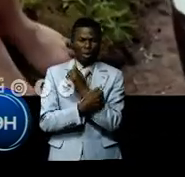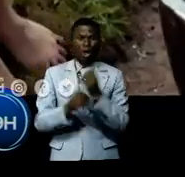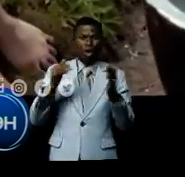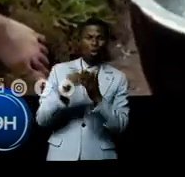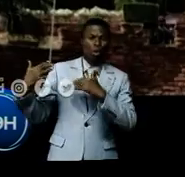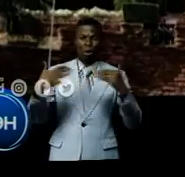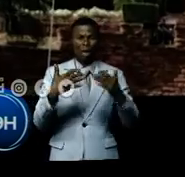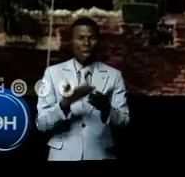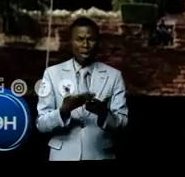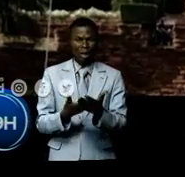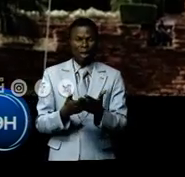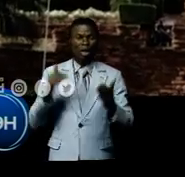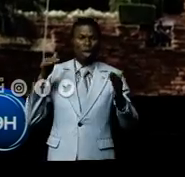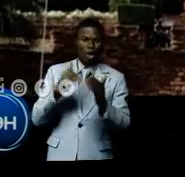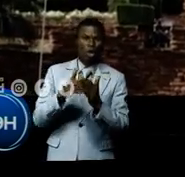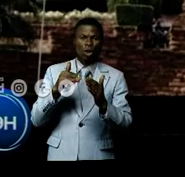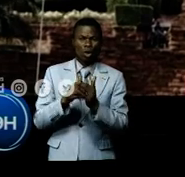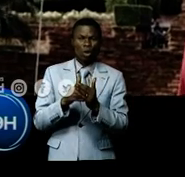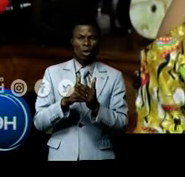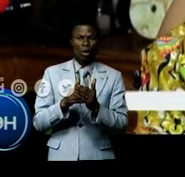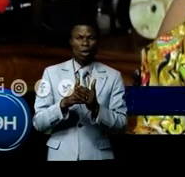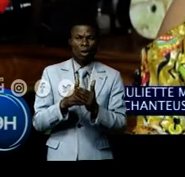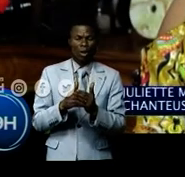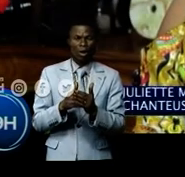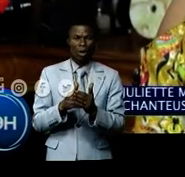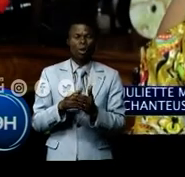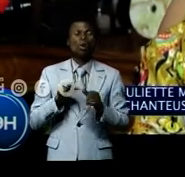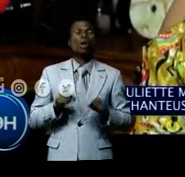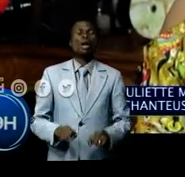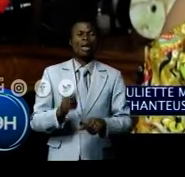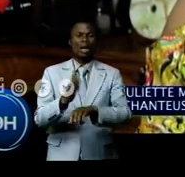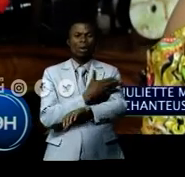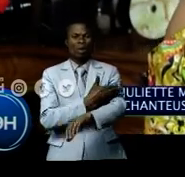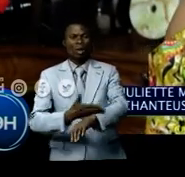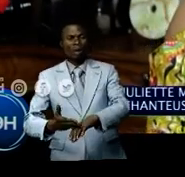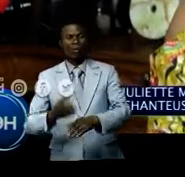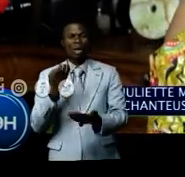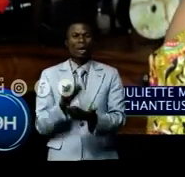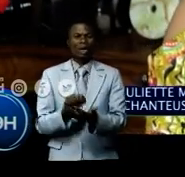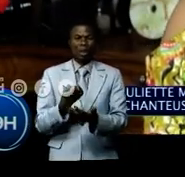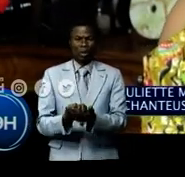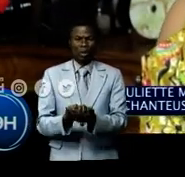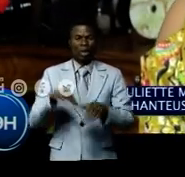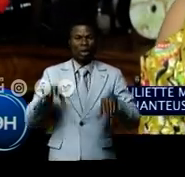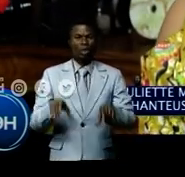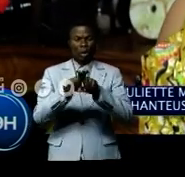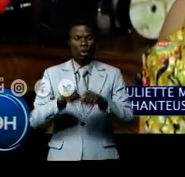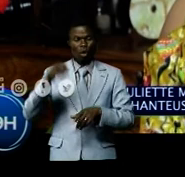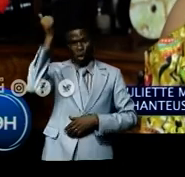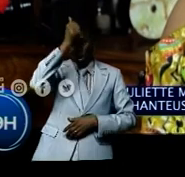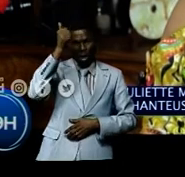guerre, contre la non-émergence économique du Congo et de